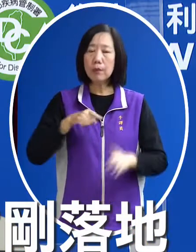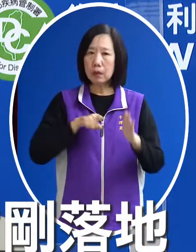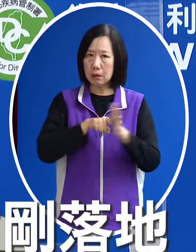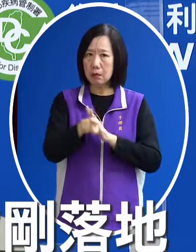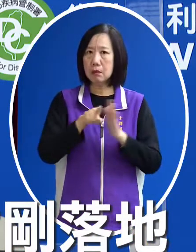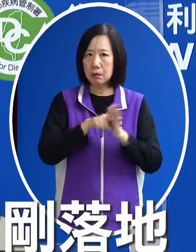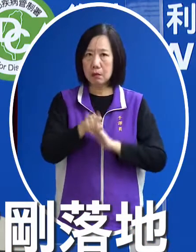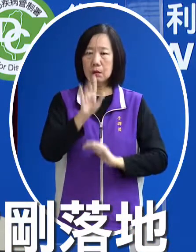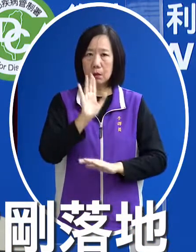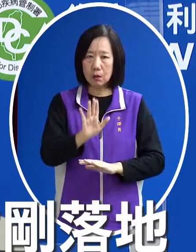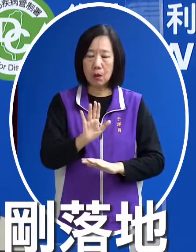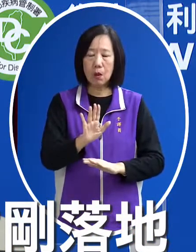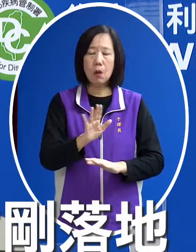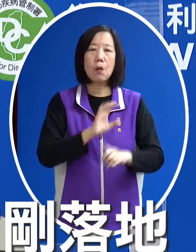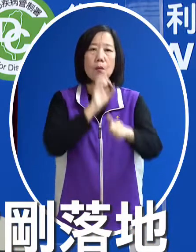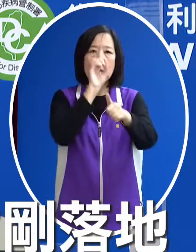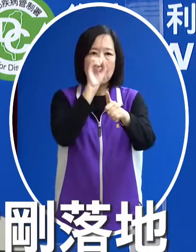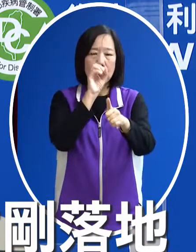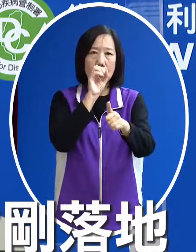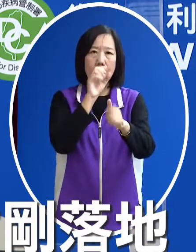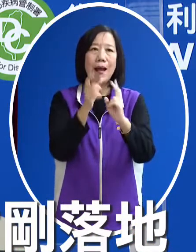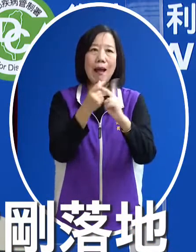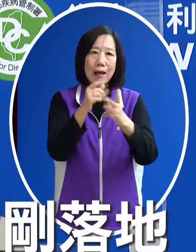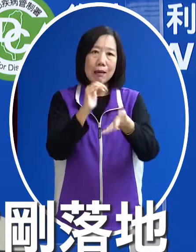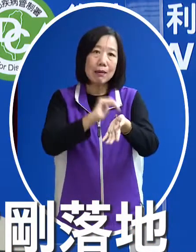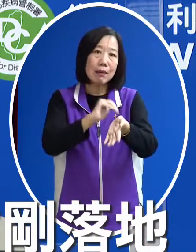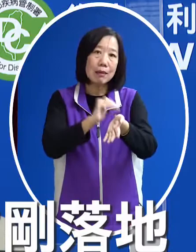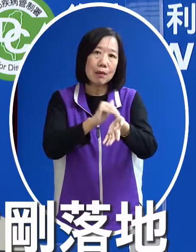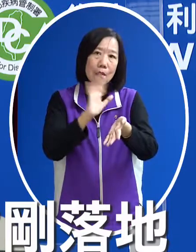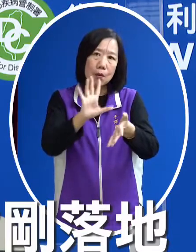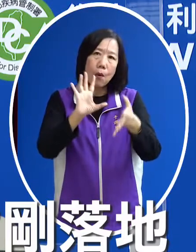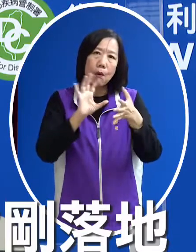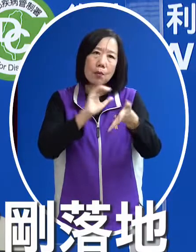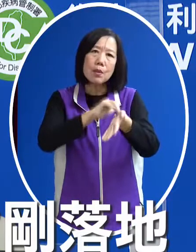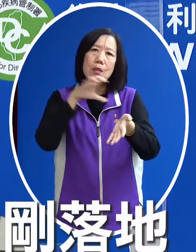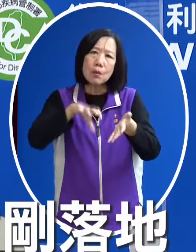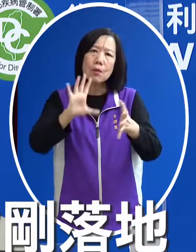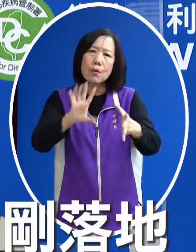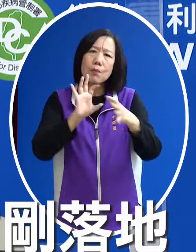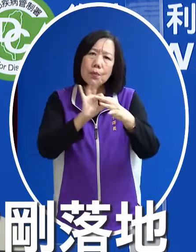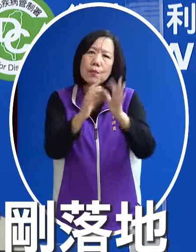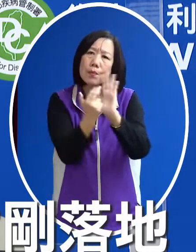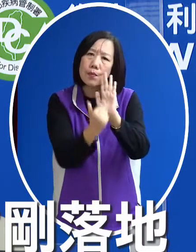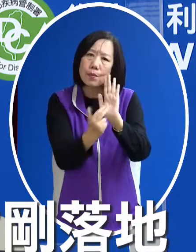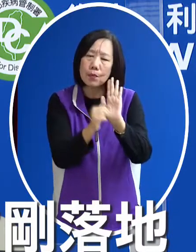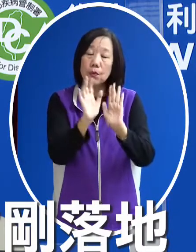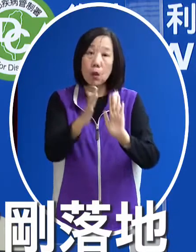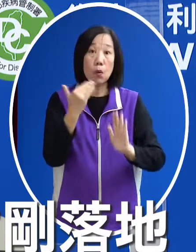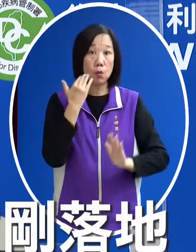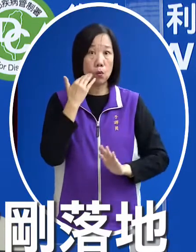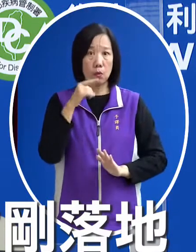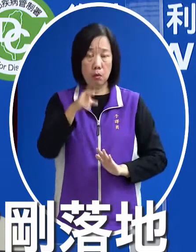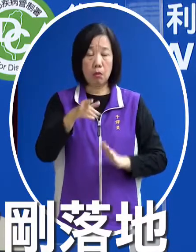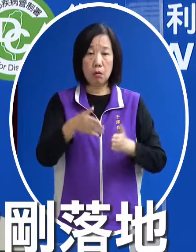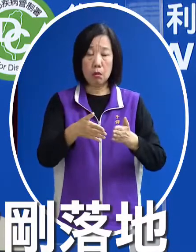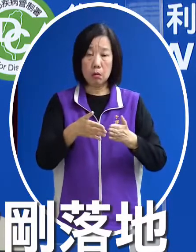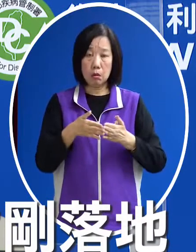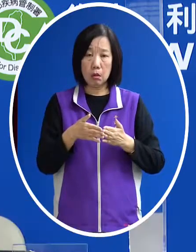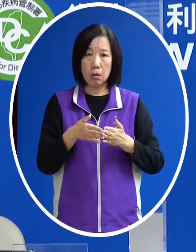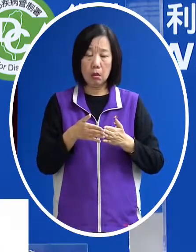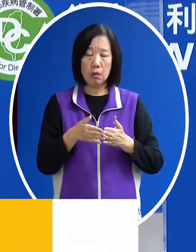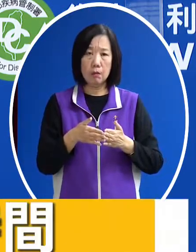有跟这个医院这边说明就是说如果要这